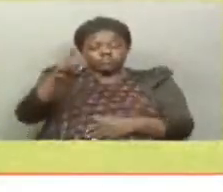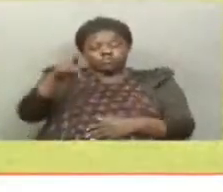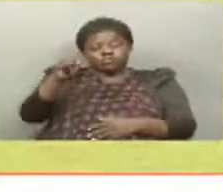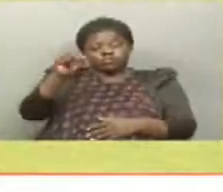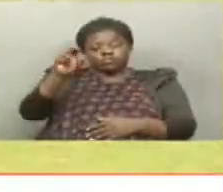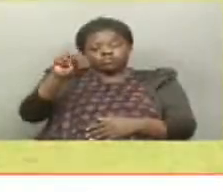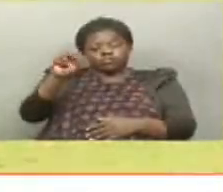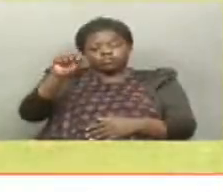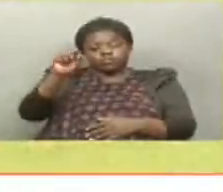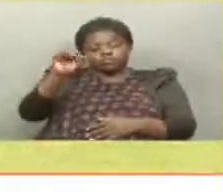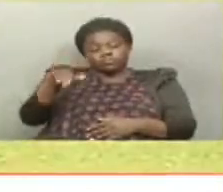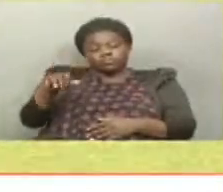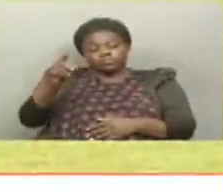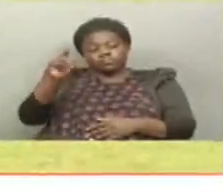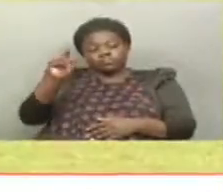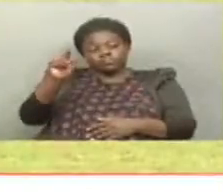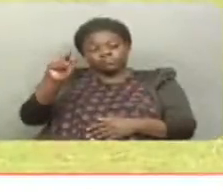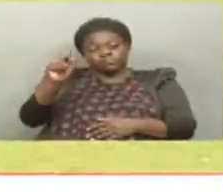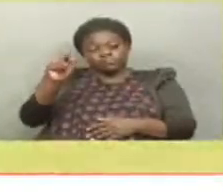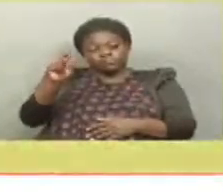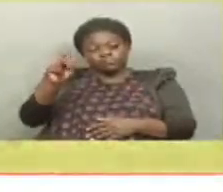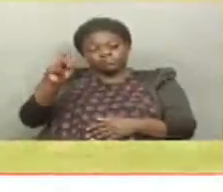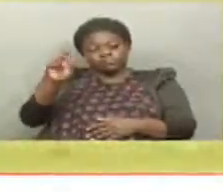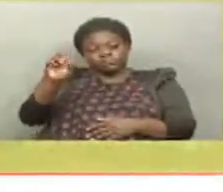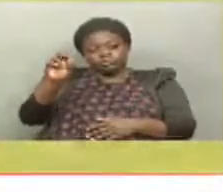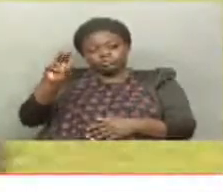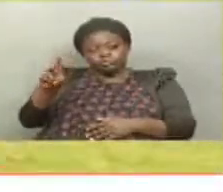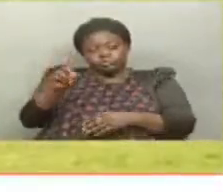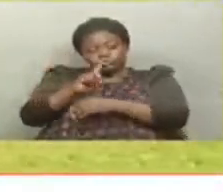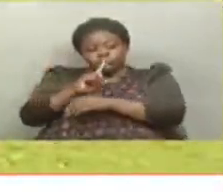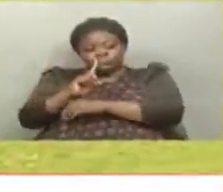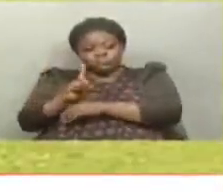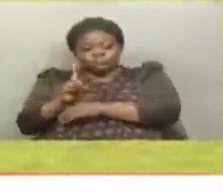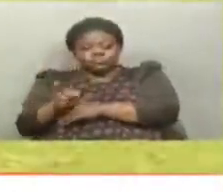ng'eya Kampala University eteereddwa Bill Joseph mu ddakiika 18.